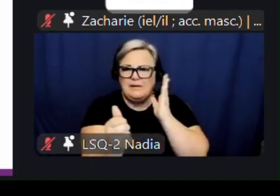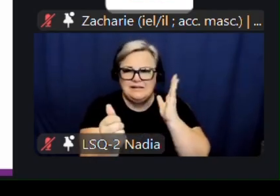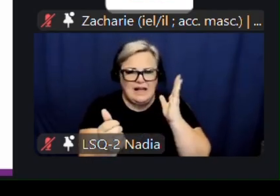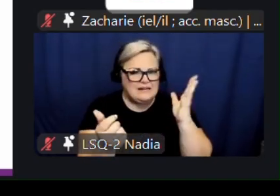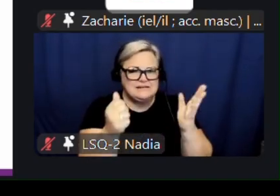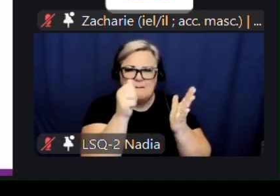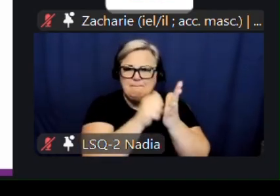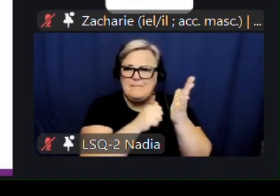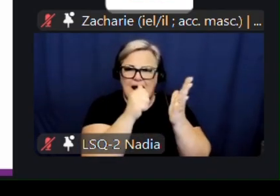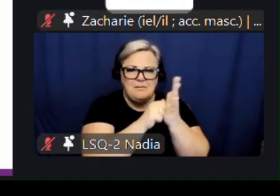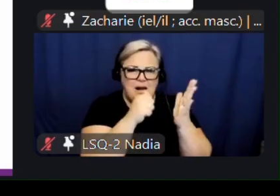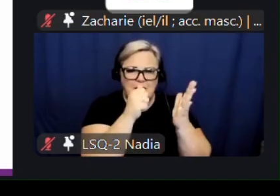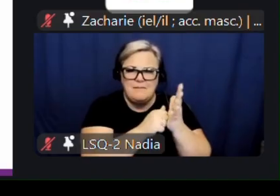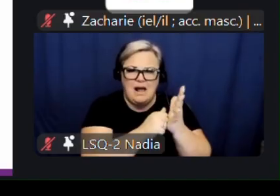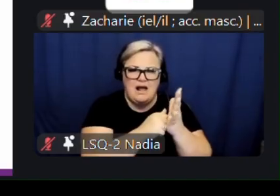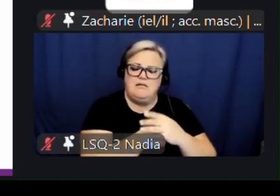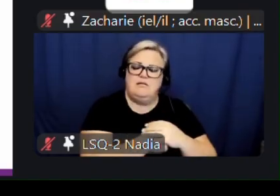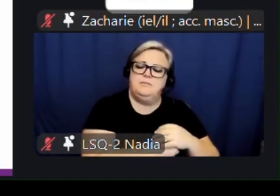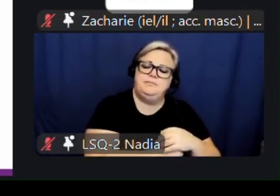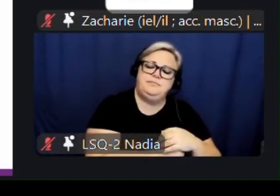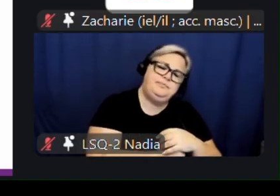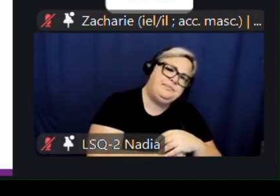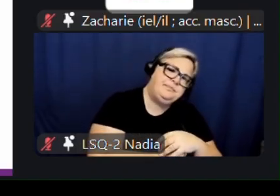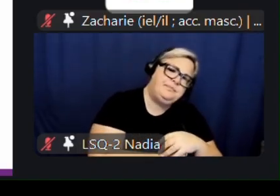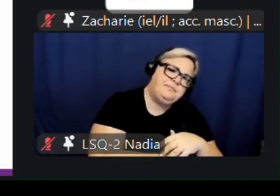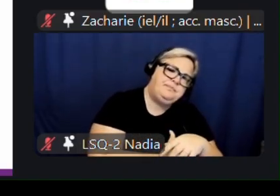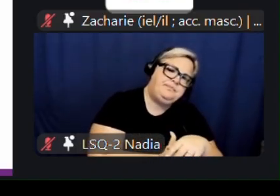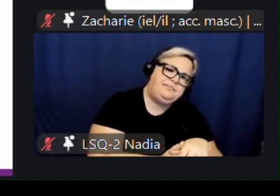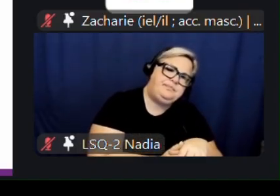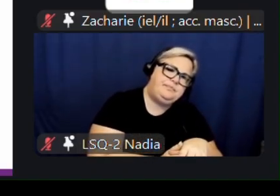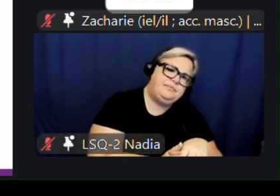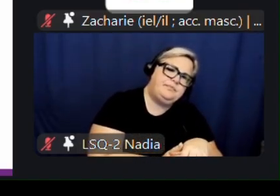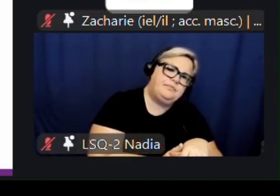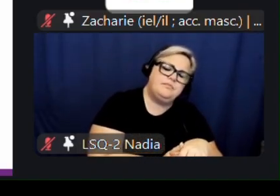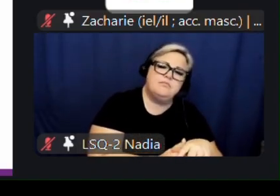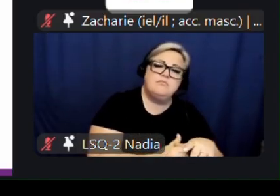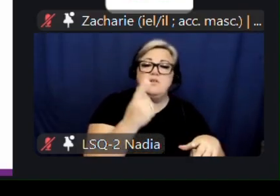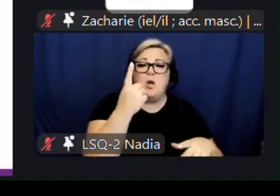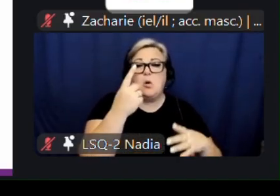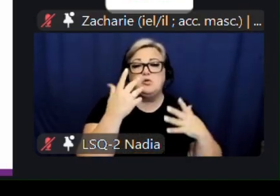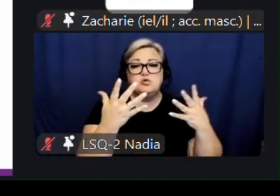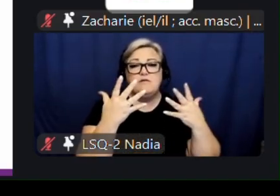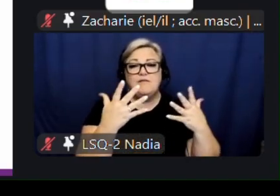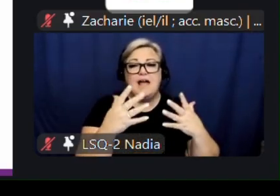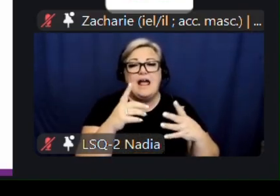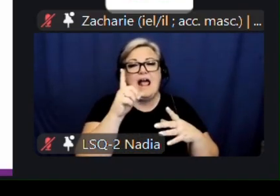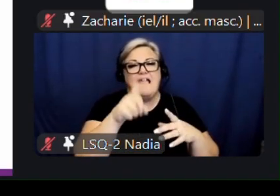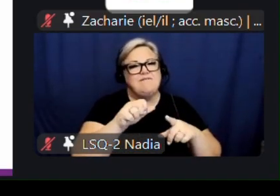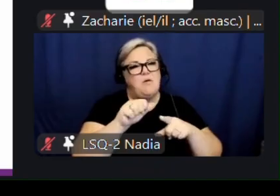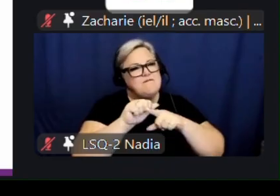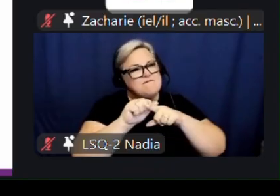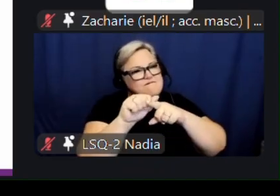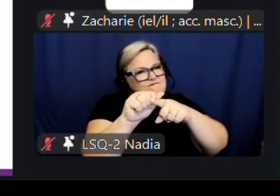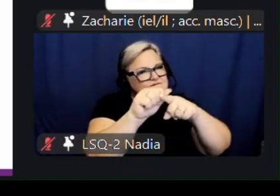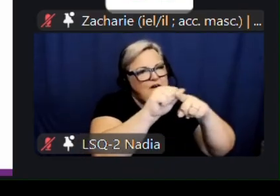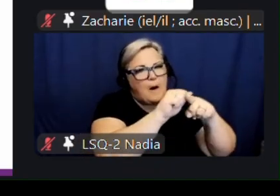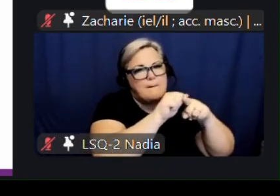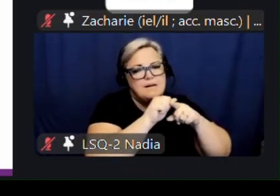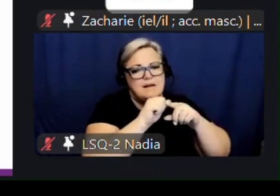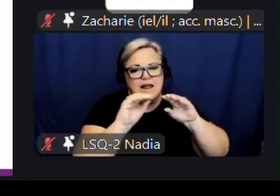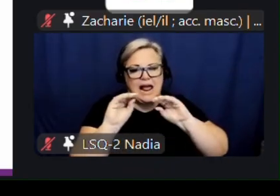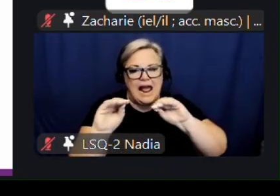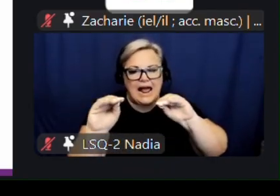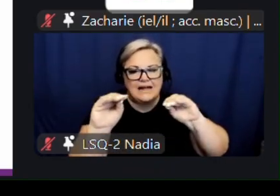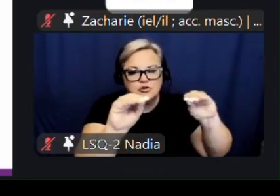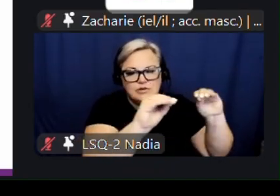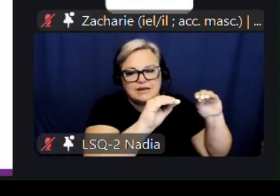chez le personnel du secteur de la santé. Et une expérience courante, c'est de devoir former, éduquer son propre personnel